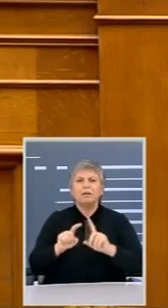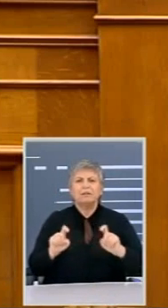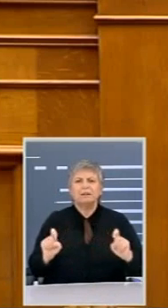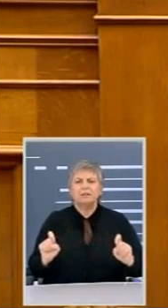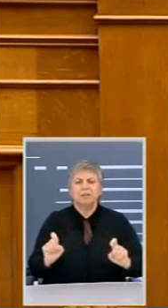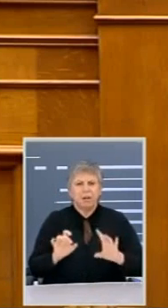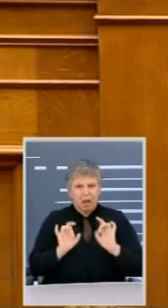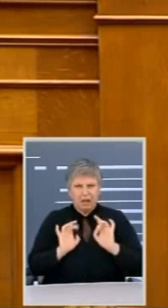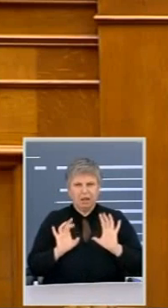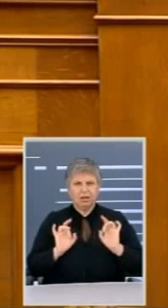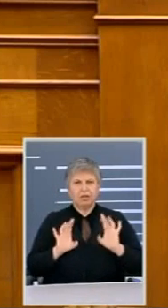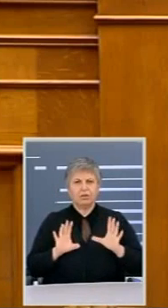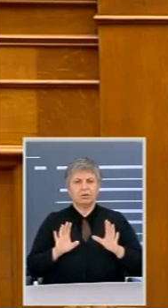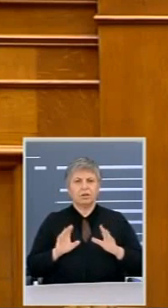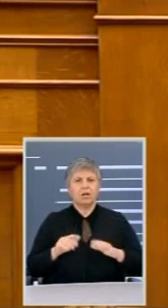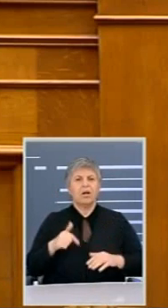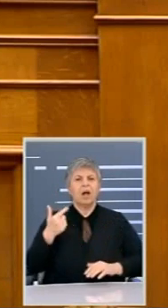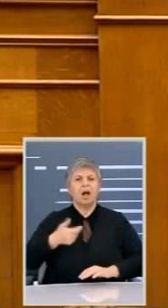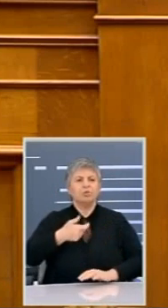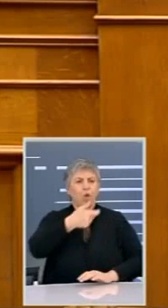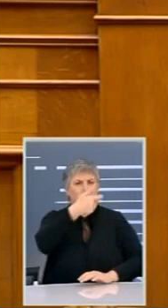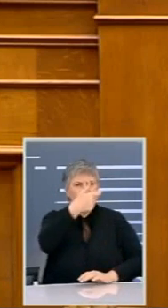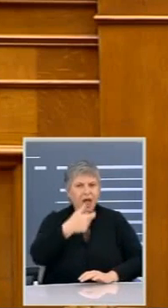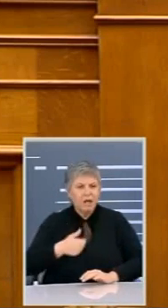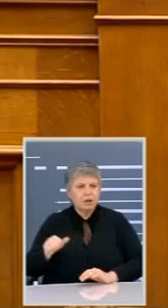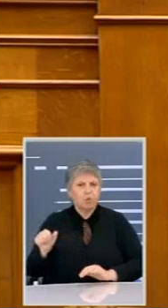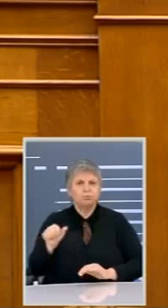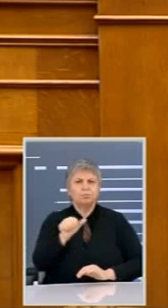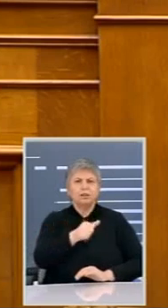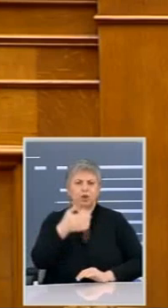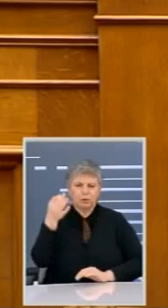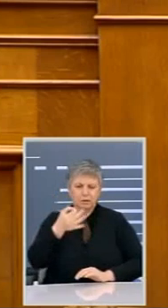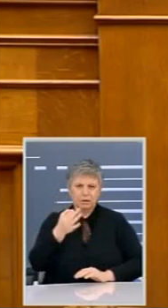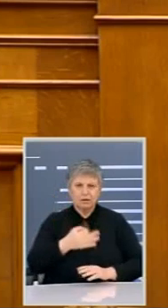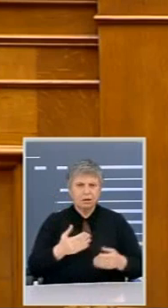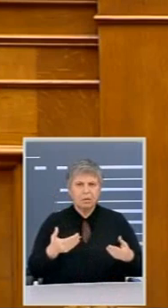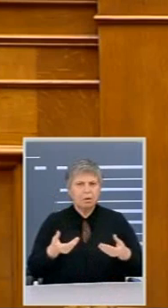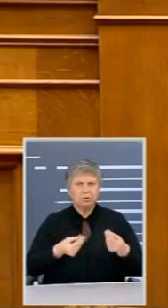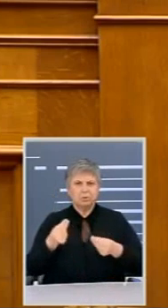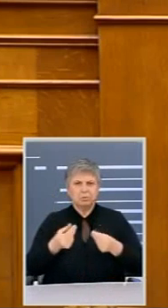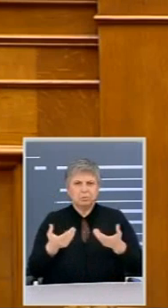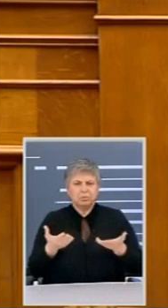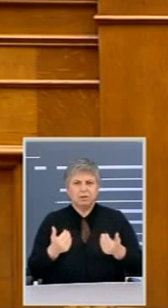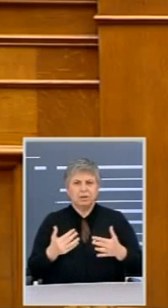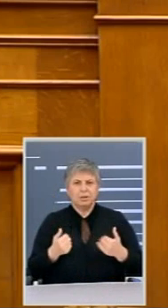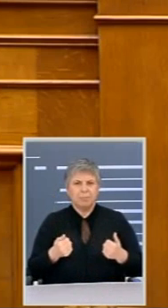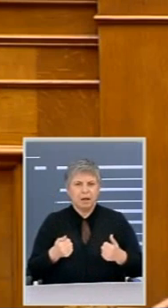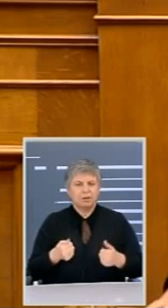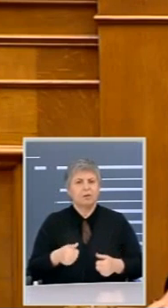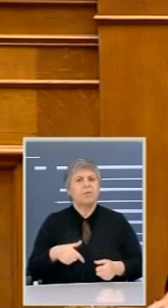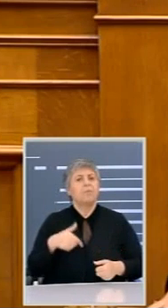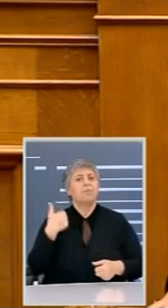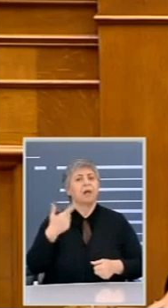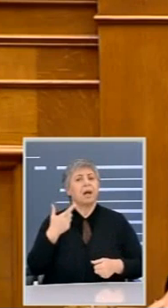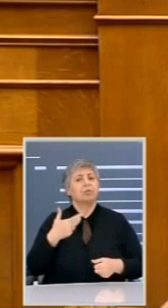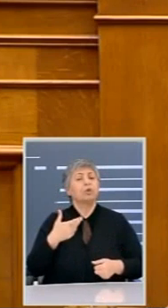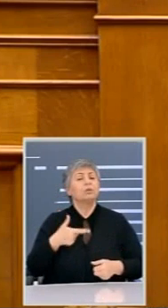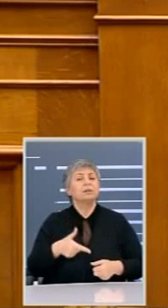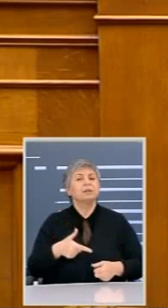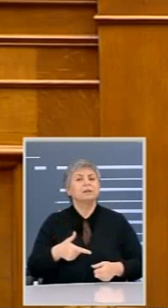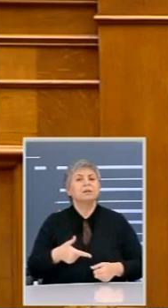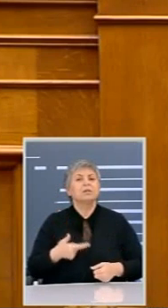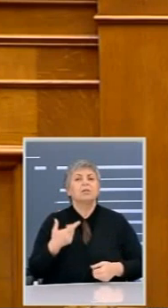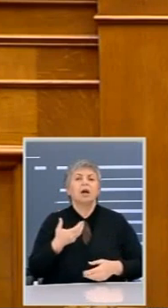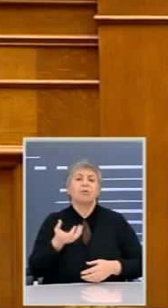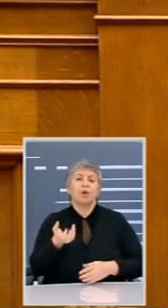ΣΥΡΙΖΑ με ένα δάνειο απολύτως εξυπηρετούμενο. Και όχι μόνο με τις επιχορηγήσεις, αλλά και με το κτίριο της Κουμουνδούρου. Και